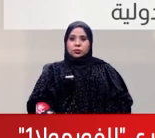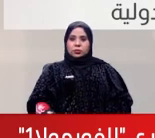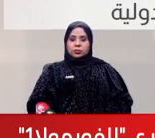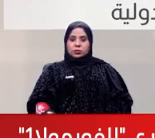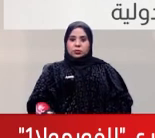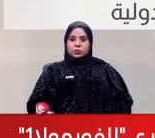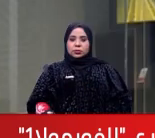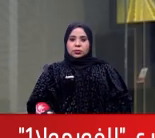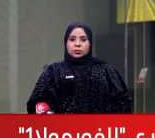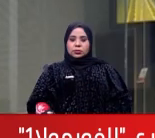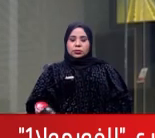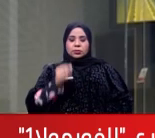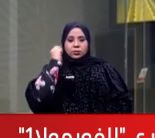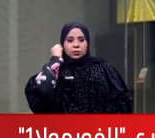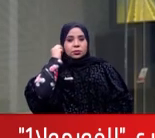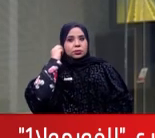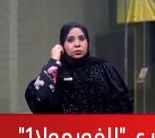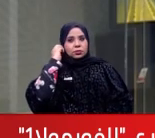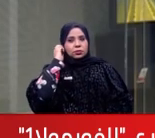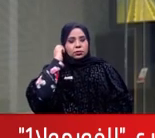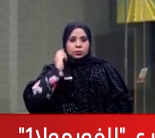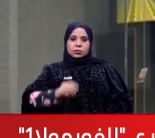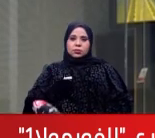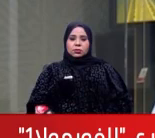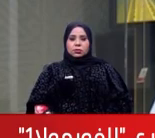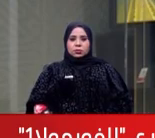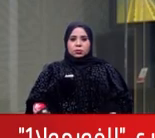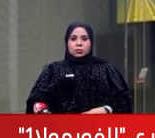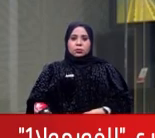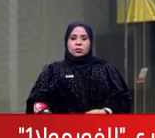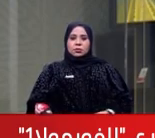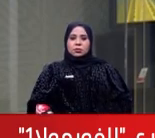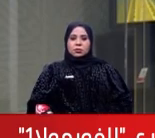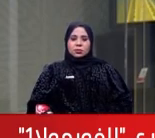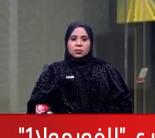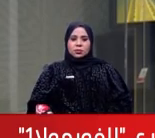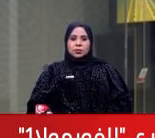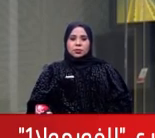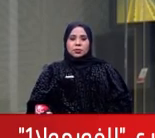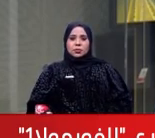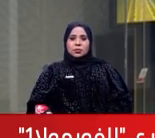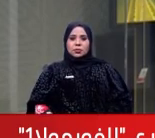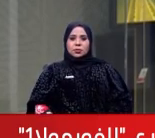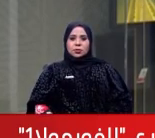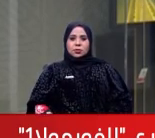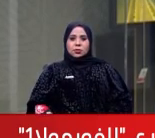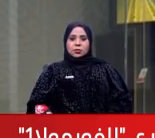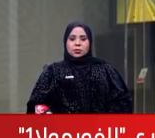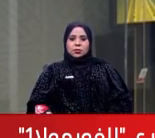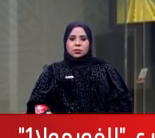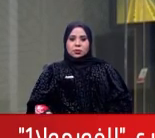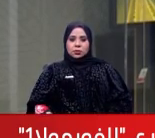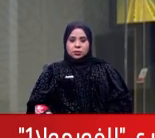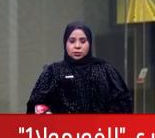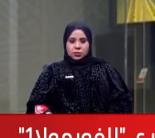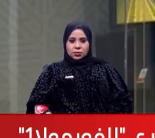نعم زميلي علي، شكرا لك ولزملاء في الاستديو. بالفعل أنا متواجد الآن في غرفة العمليات التابعة لوزارة الداخلية في